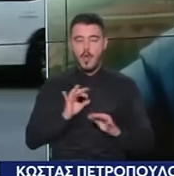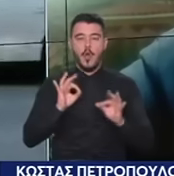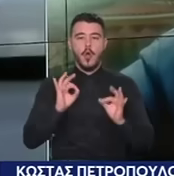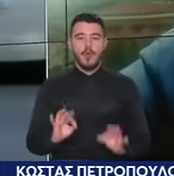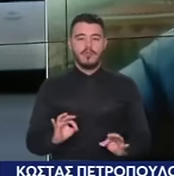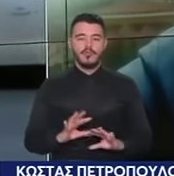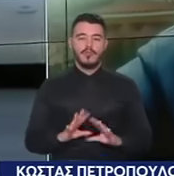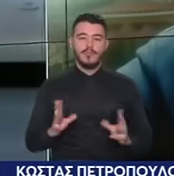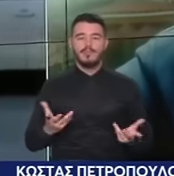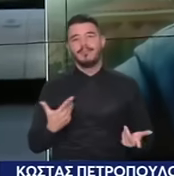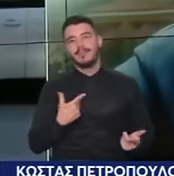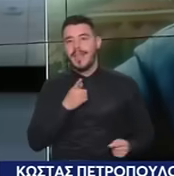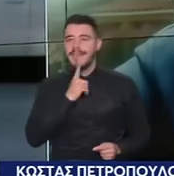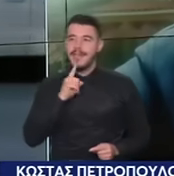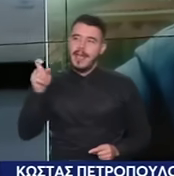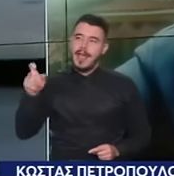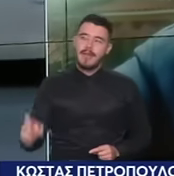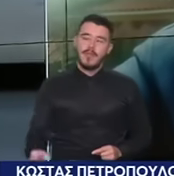ήταν λίγο επιρρεπής.